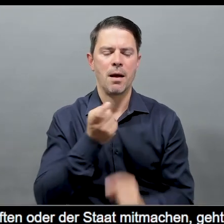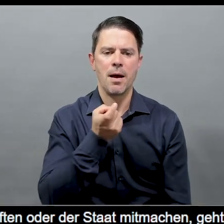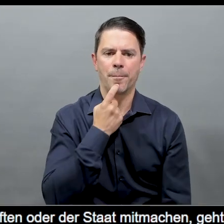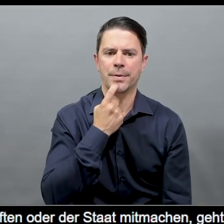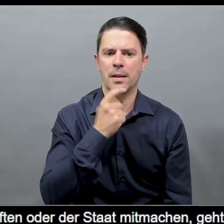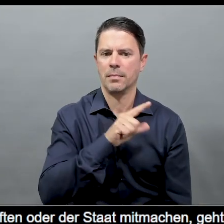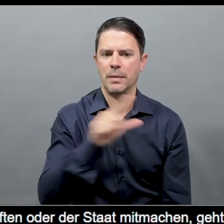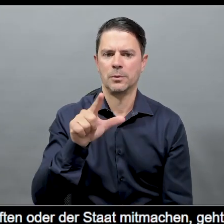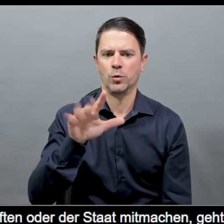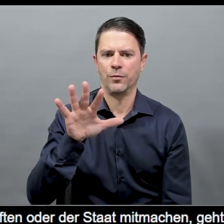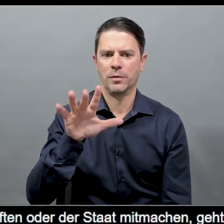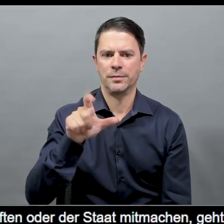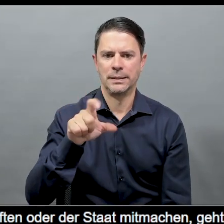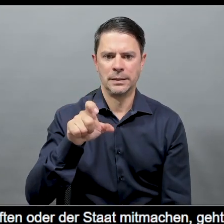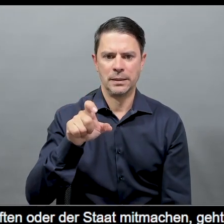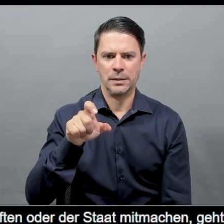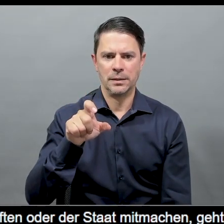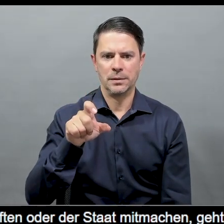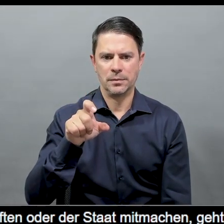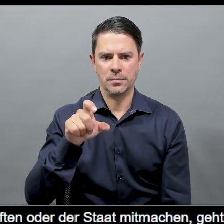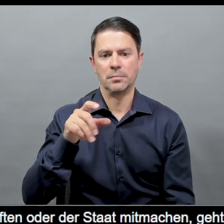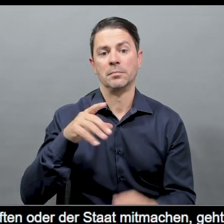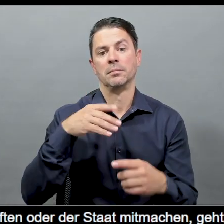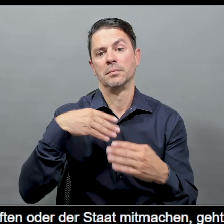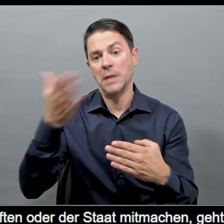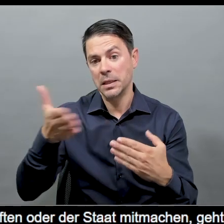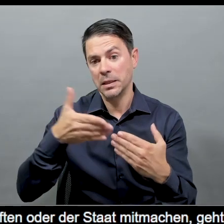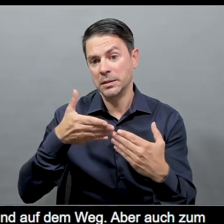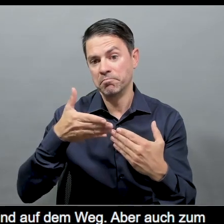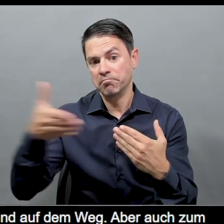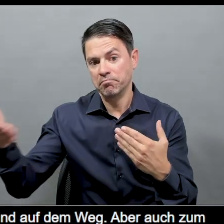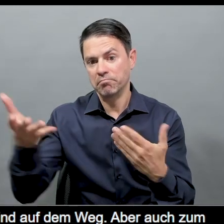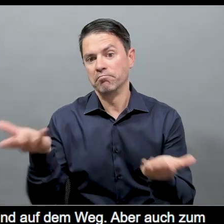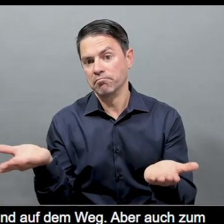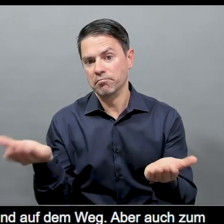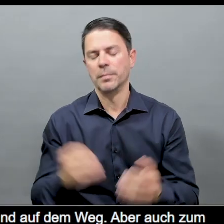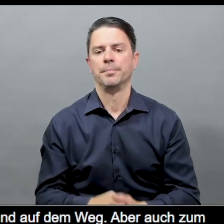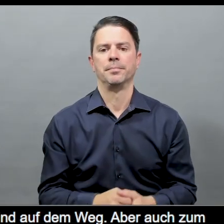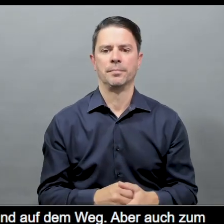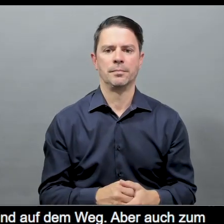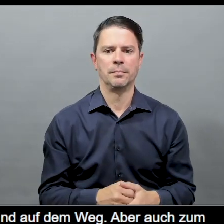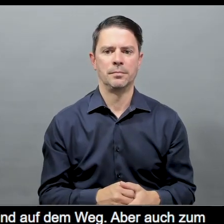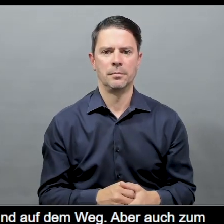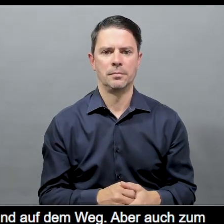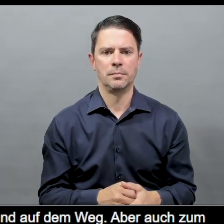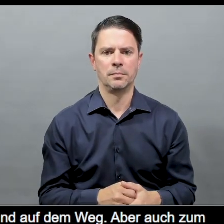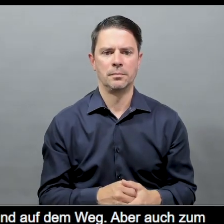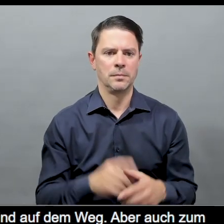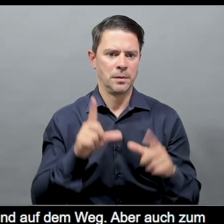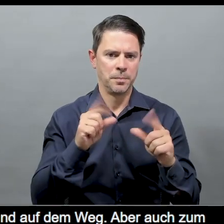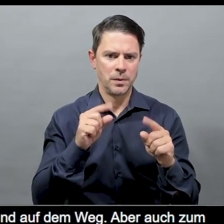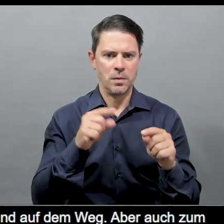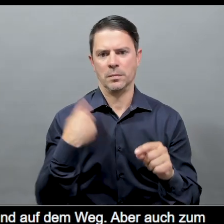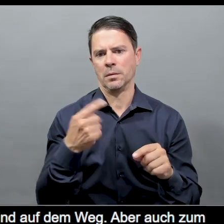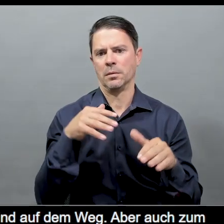einen Mietendeckel hier in dem Bereich gehabt. Und Bayern ist hier bundesweites Vorbild. Wir haben heute beschlossen,